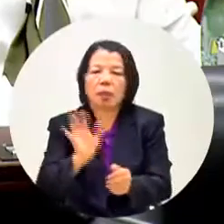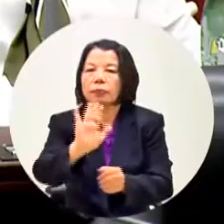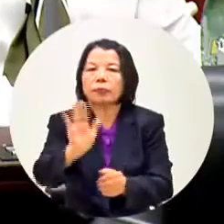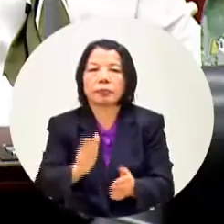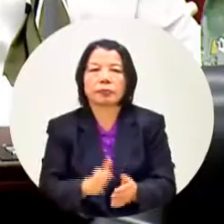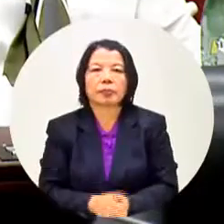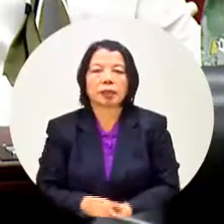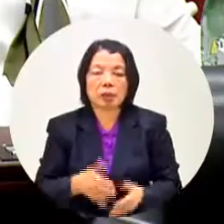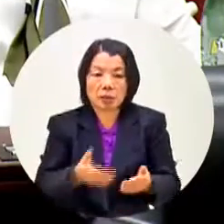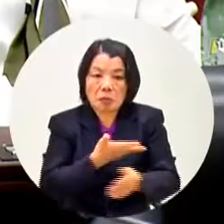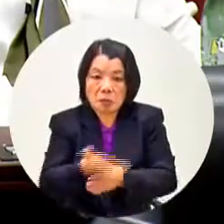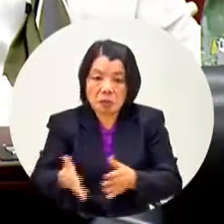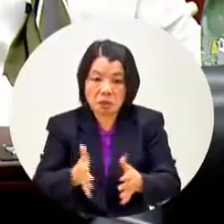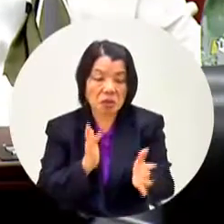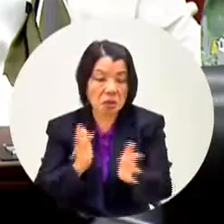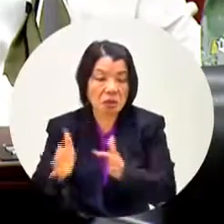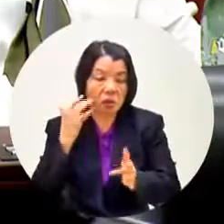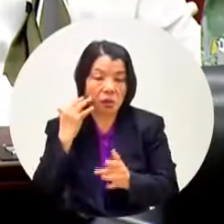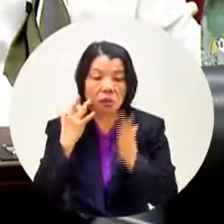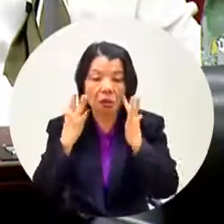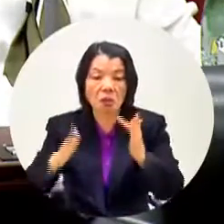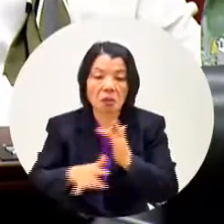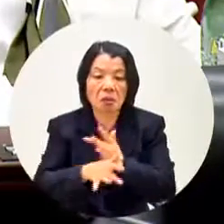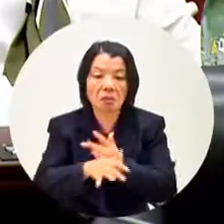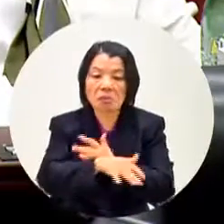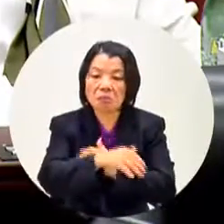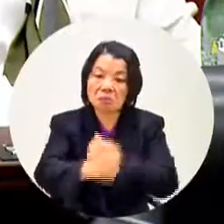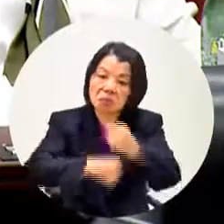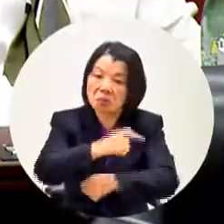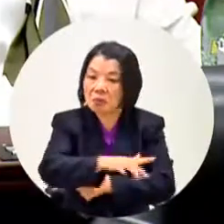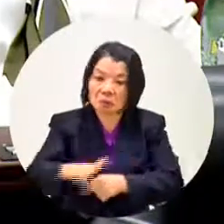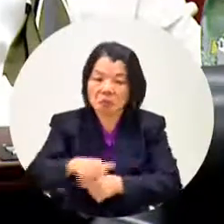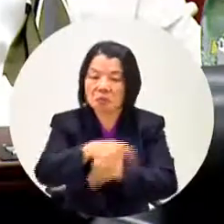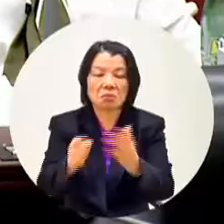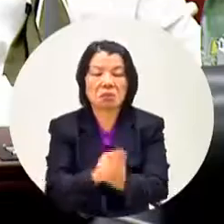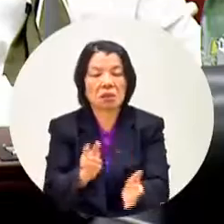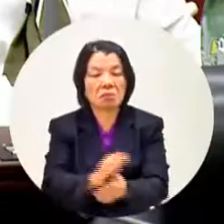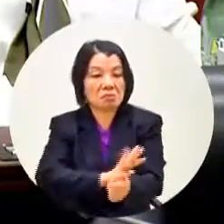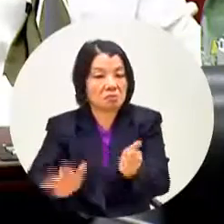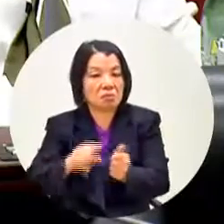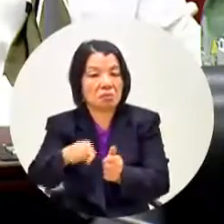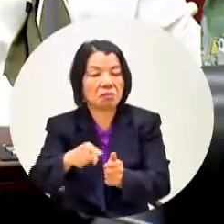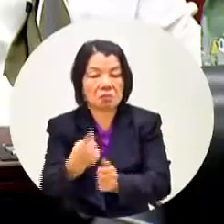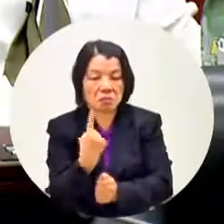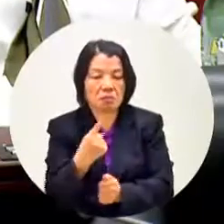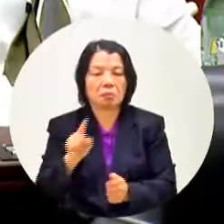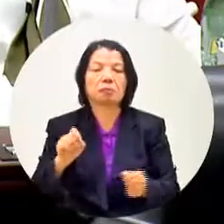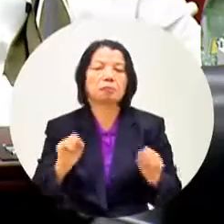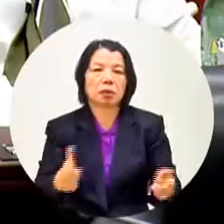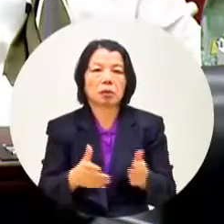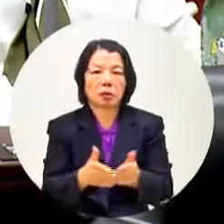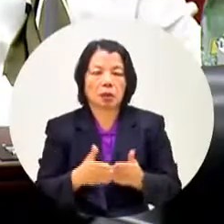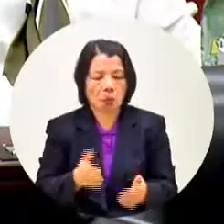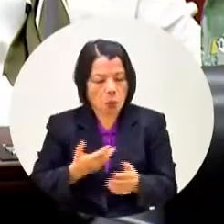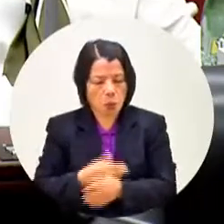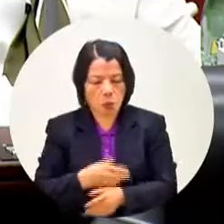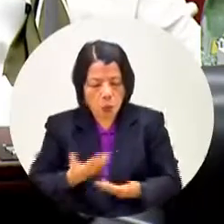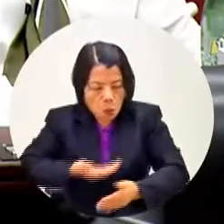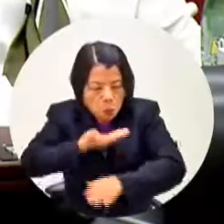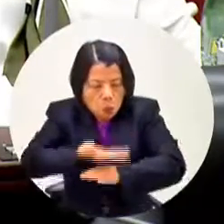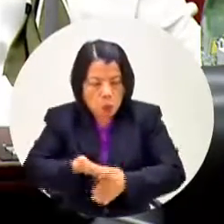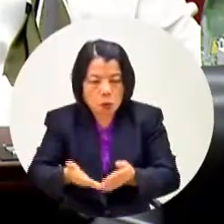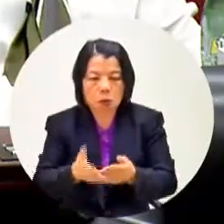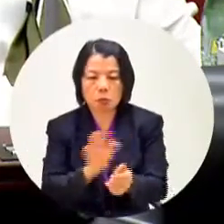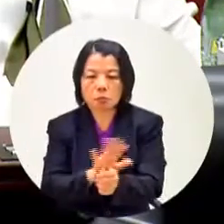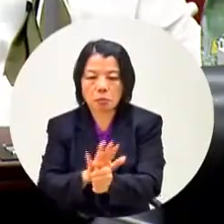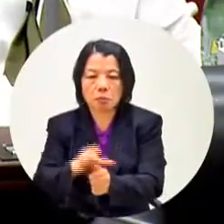浪动物，掏自己的腰包，花自己的薪水喂养。喂养它的结果是希望能够带这一只动物去结扎，他们